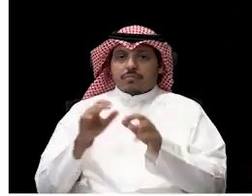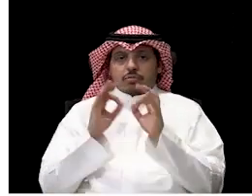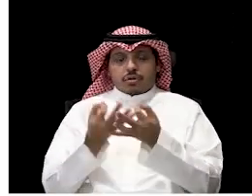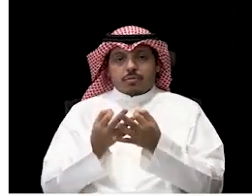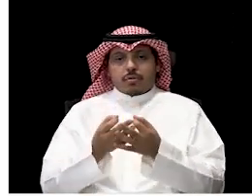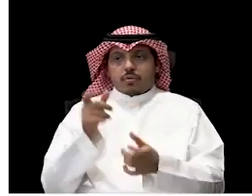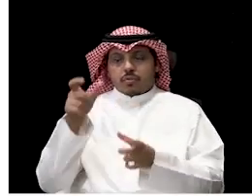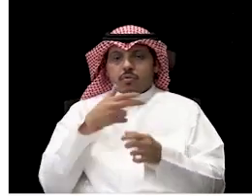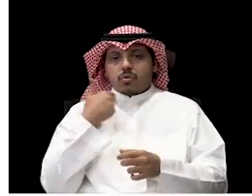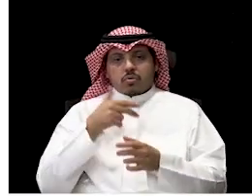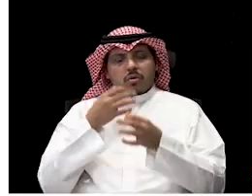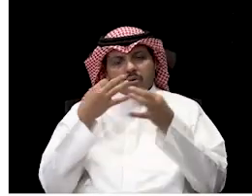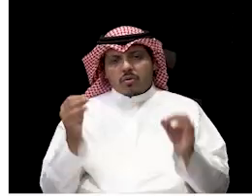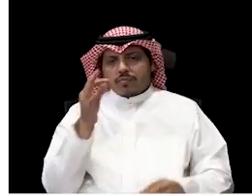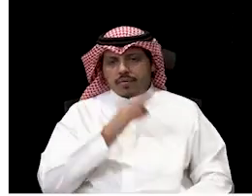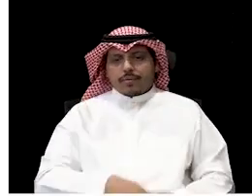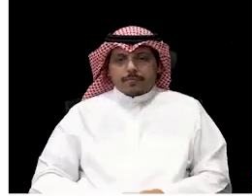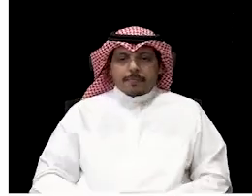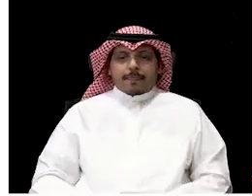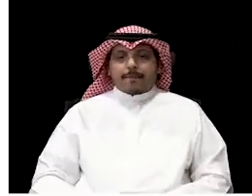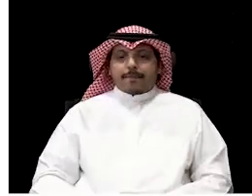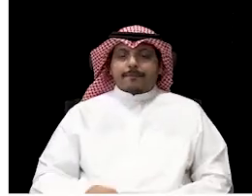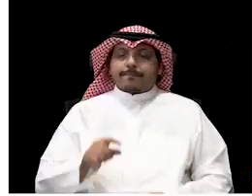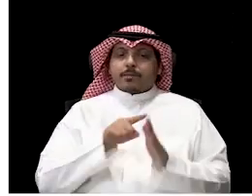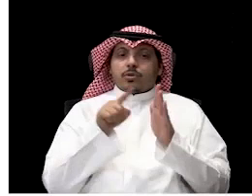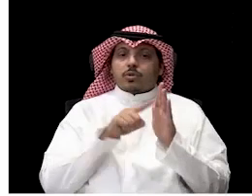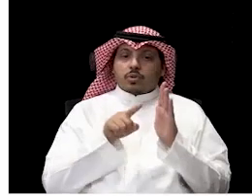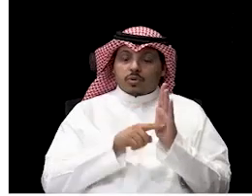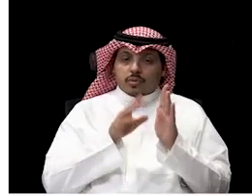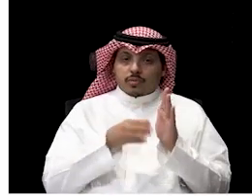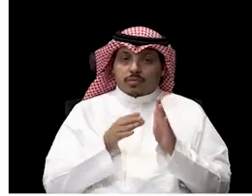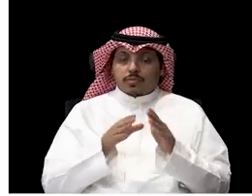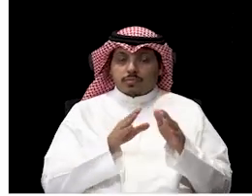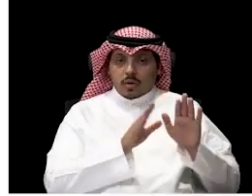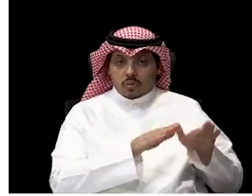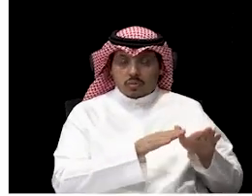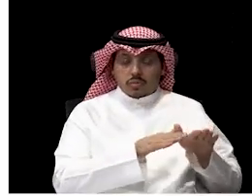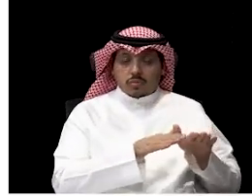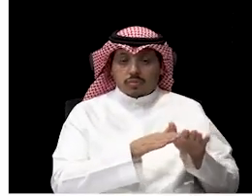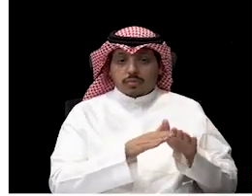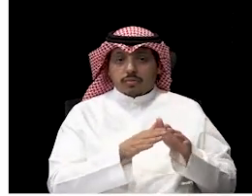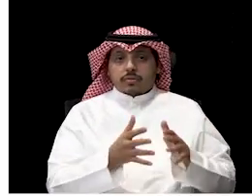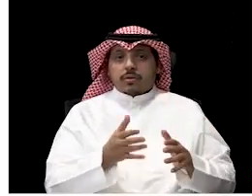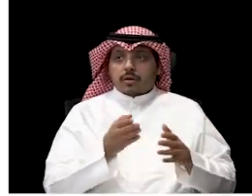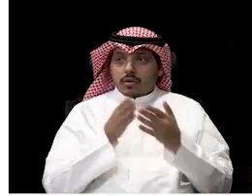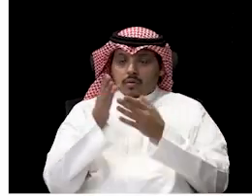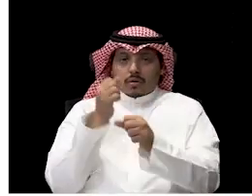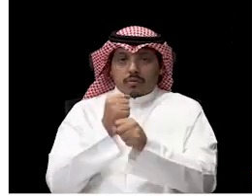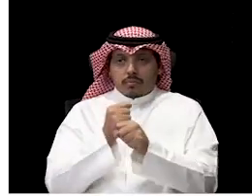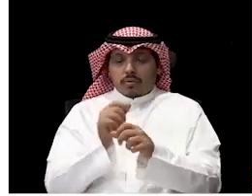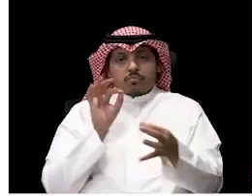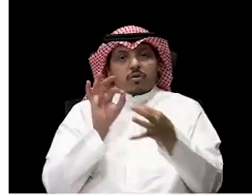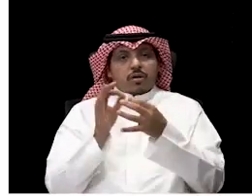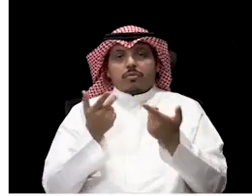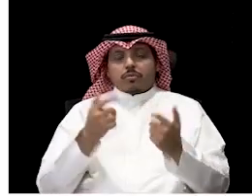والدولة. ما أهم الشروط التي ينبغي أن تتوافر فينا حتى نلتحق بمهنة